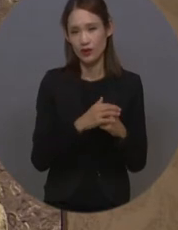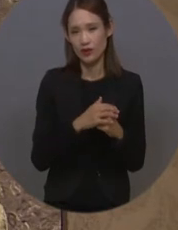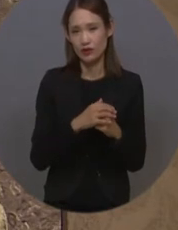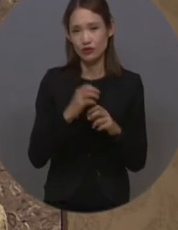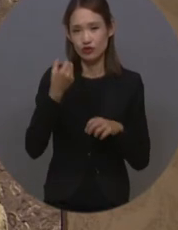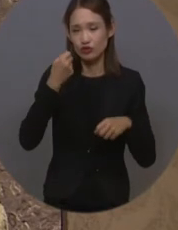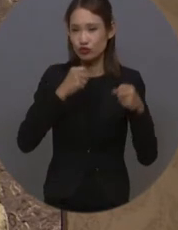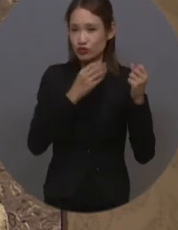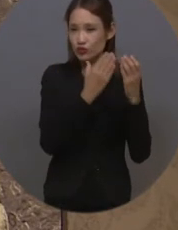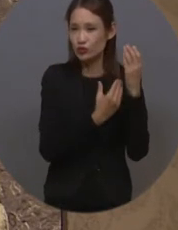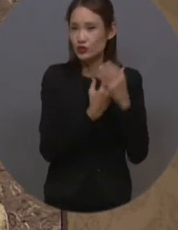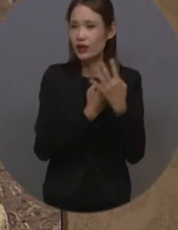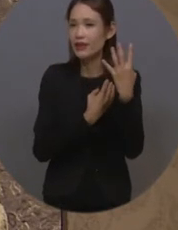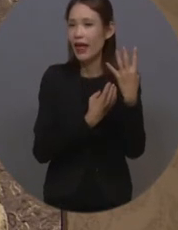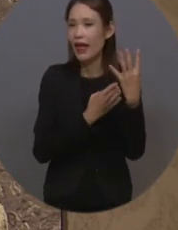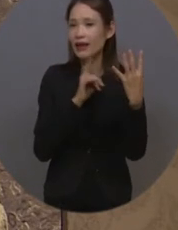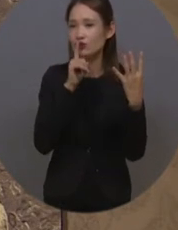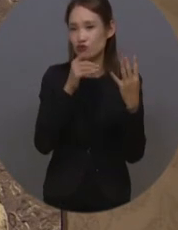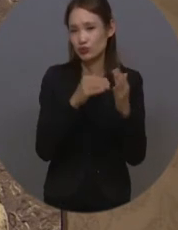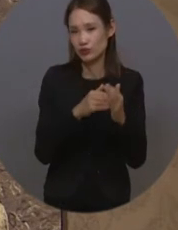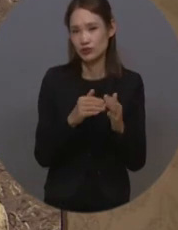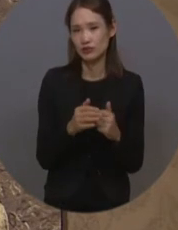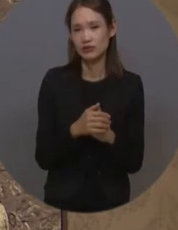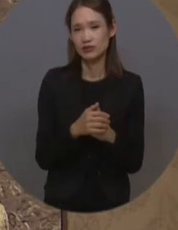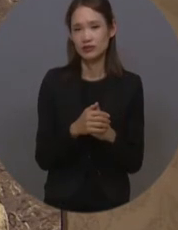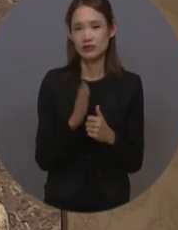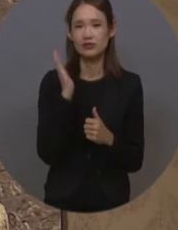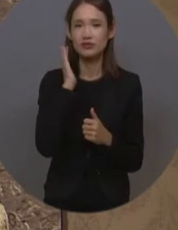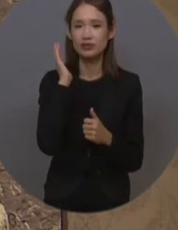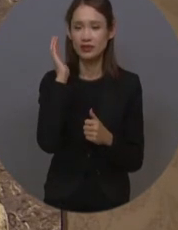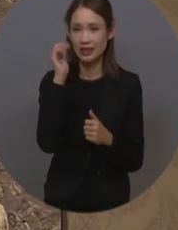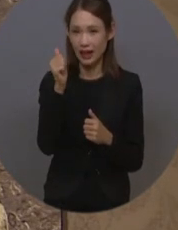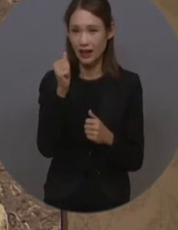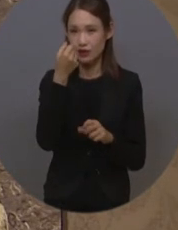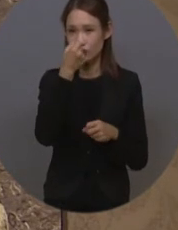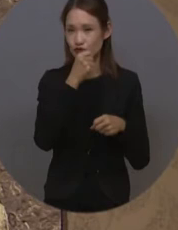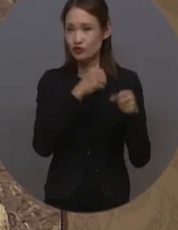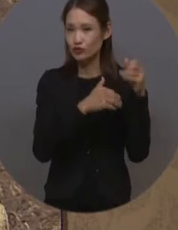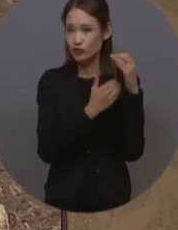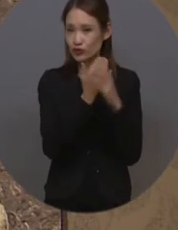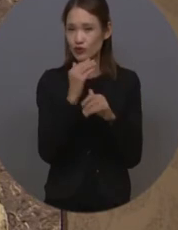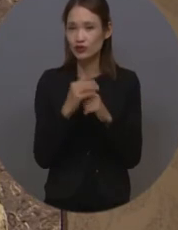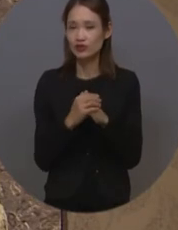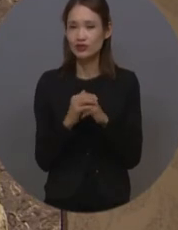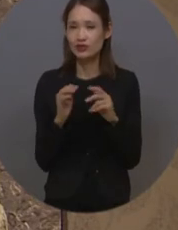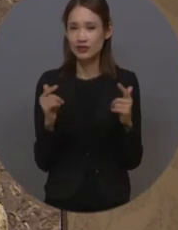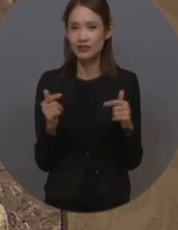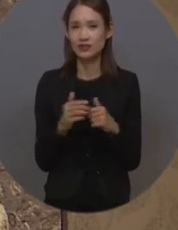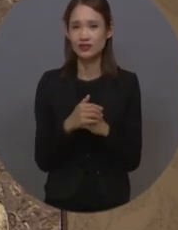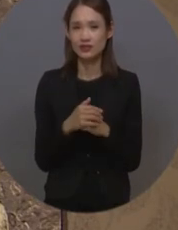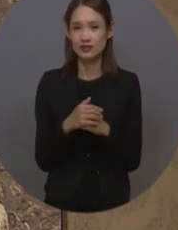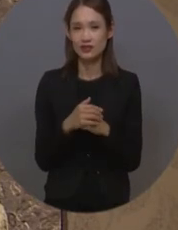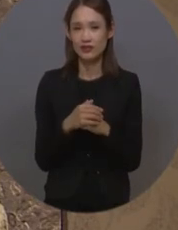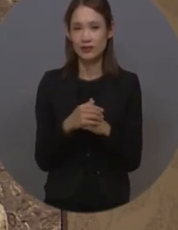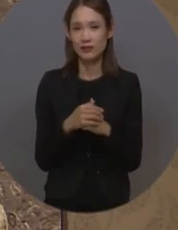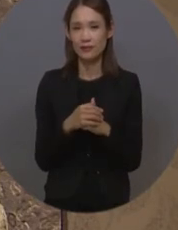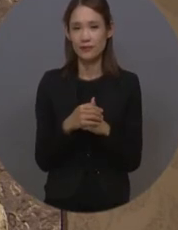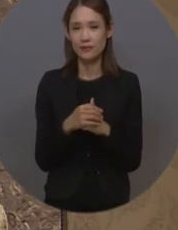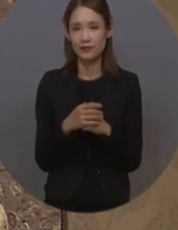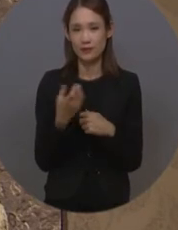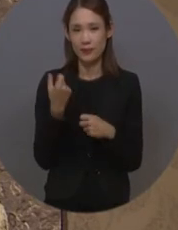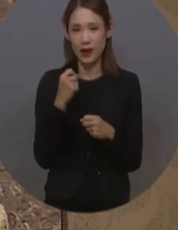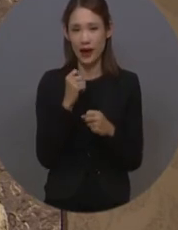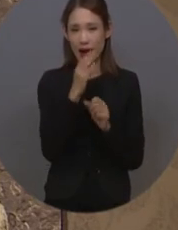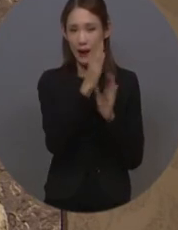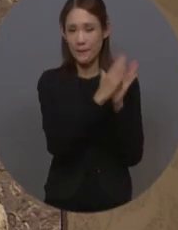네 켤레를 맞추셨어요. 에이. 그게 이제 대통령이 신은 구두여서가 아니라 발을